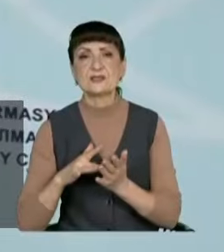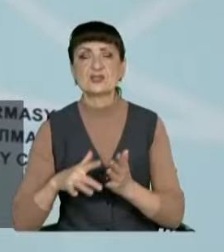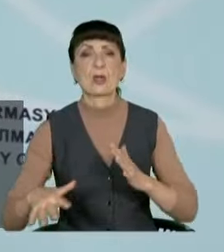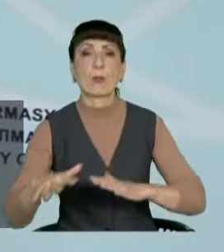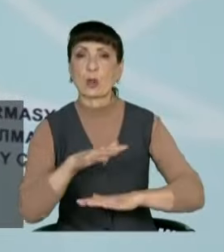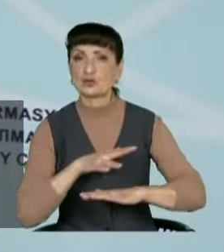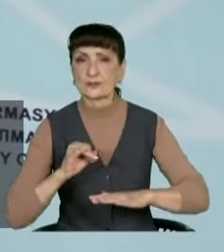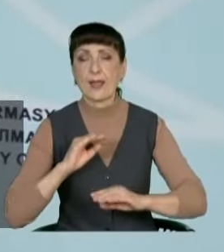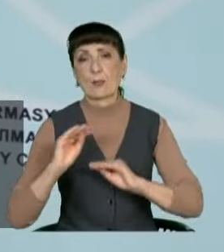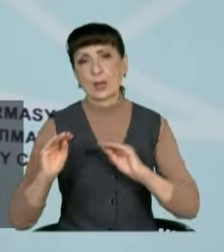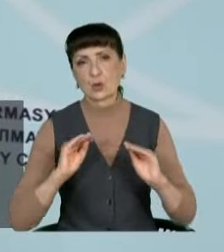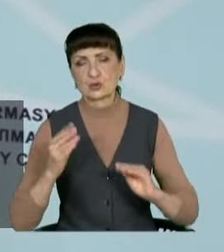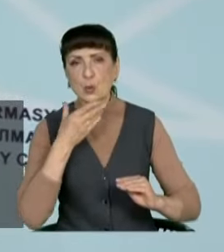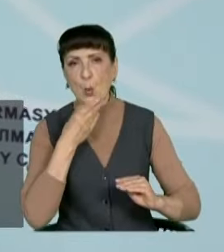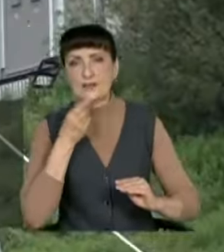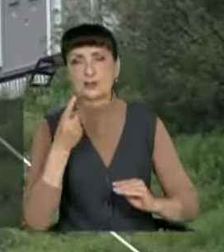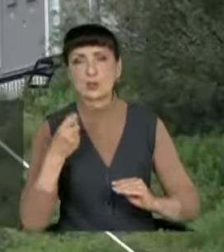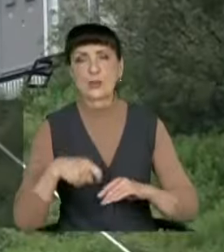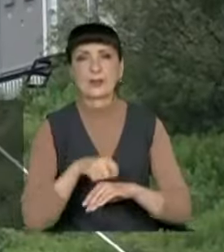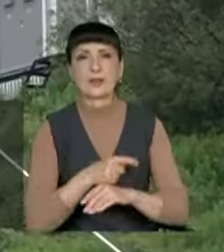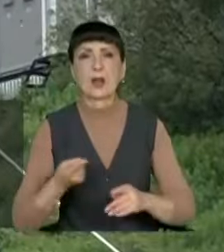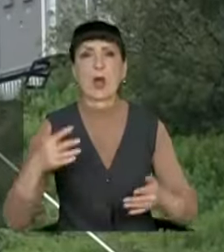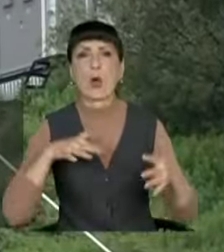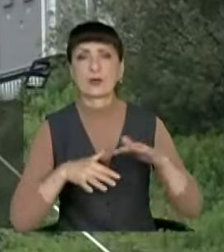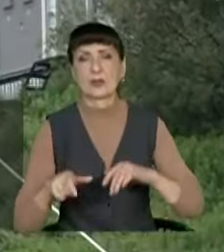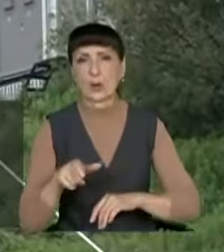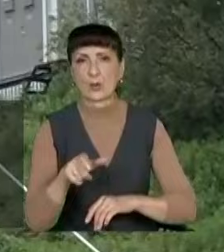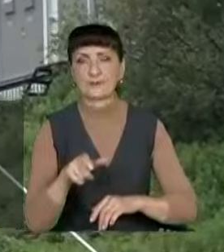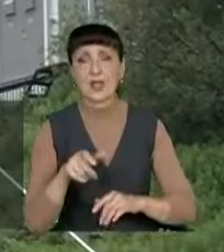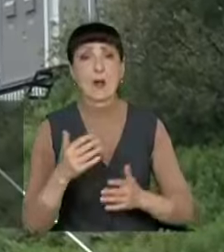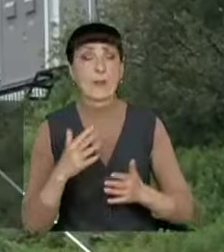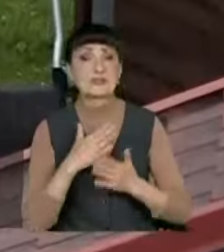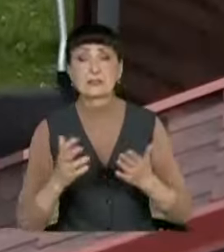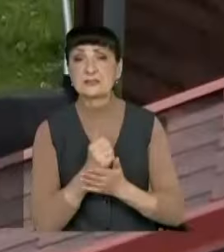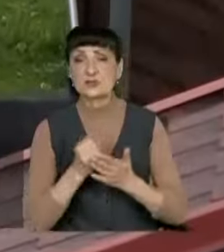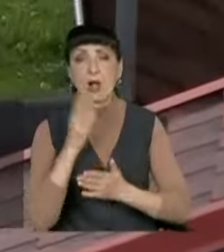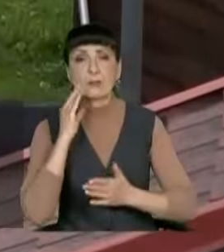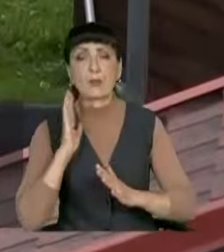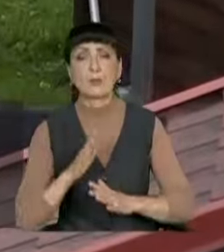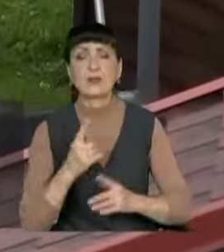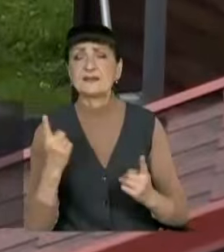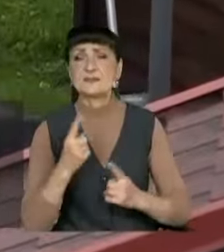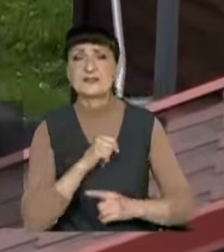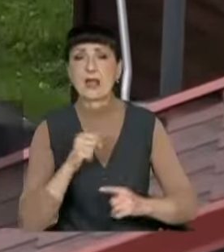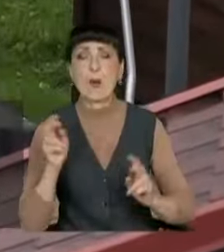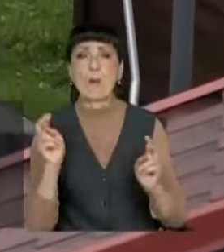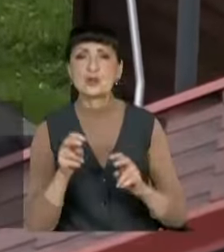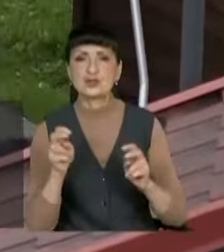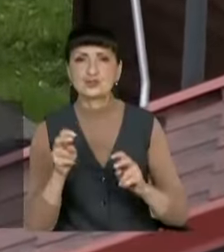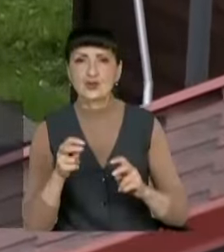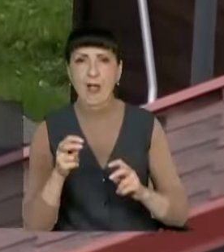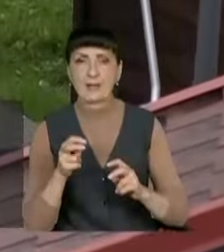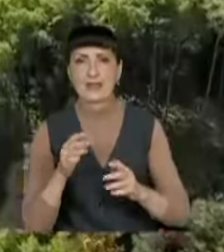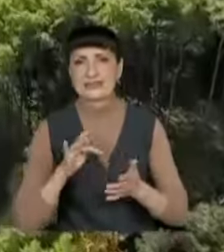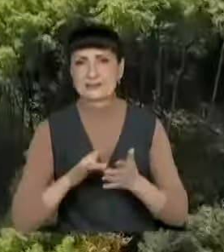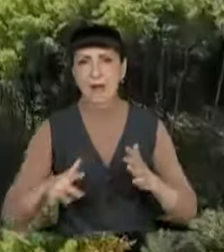площадей и благоустроить 100 километров горных дорог. С учетом последних достижений, Алматы обещает стать одним из самых посещаемых направлений в